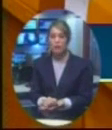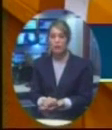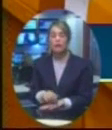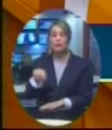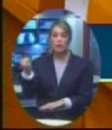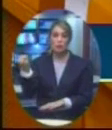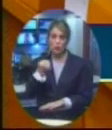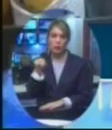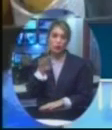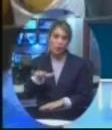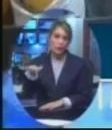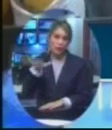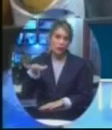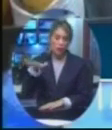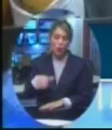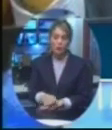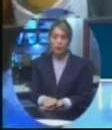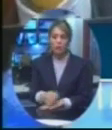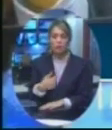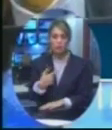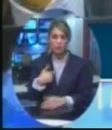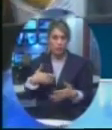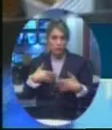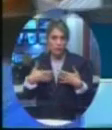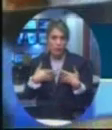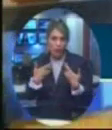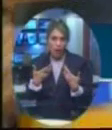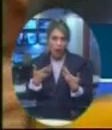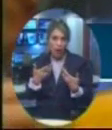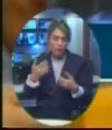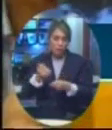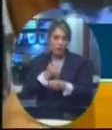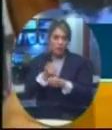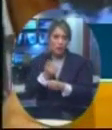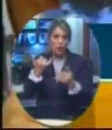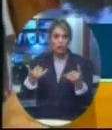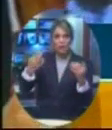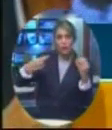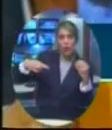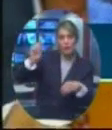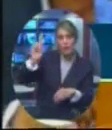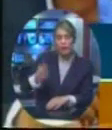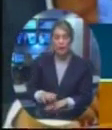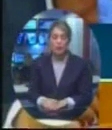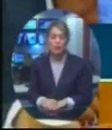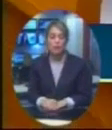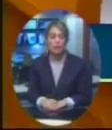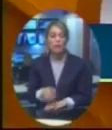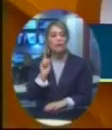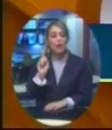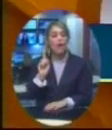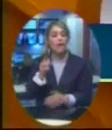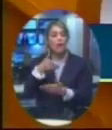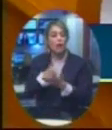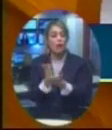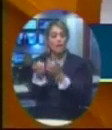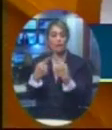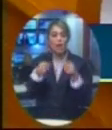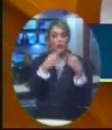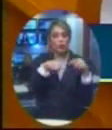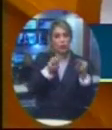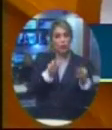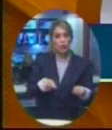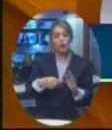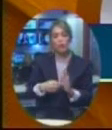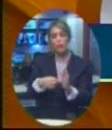המזרח התיכון, וחשבתי ש... ואני שמח שעשינו את זה עכשיו עוד יותר, כי אני מתאר לעצמי לאן זה היה מגיע. אבל ישנן פה ועדות שונות, ישנה ועדה על המזרח